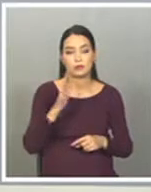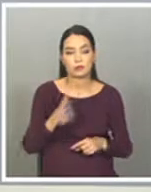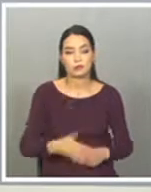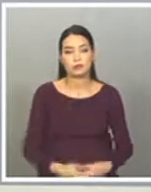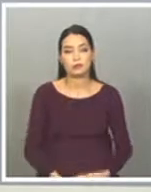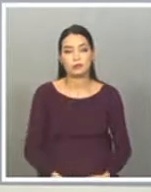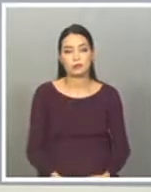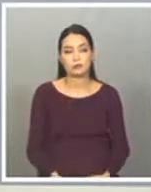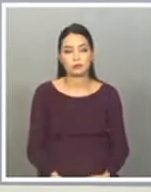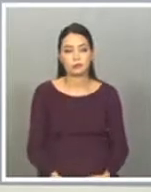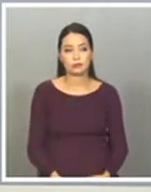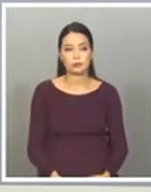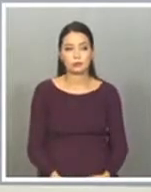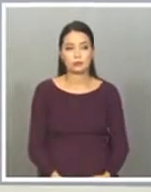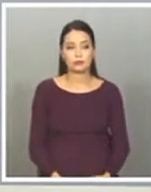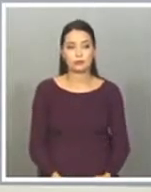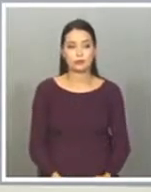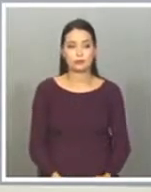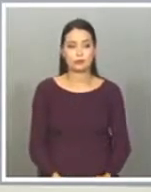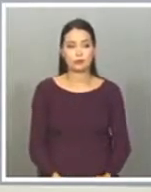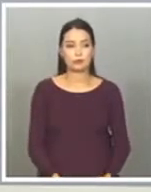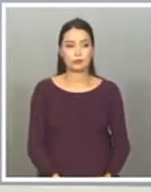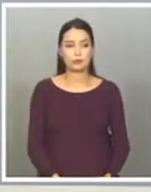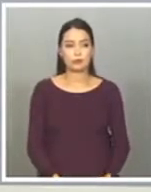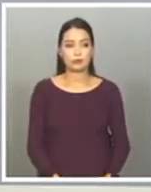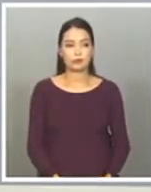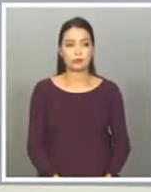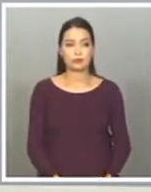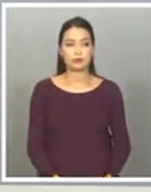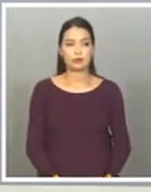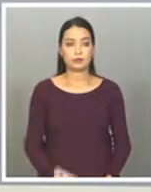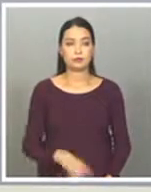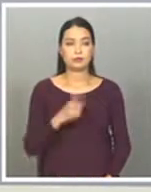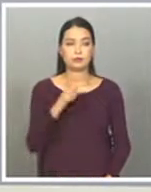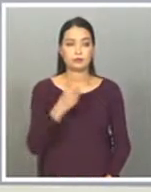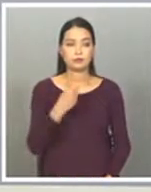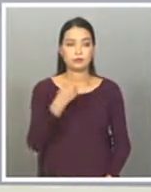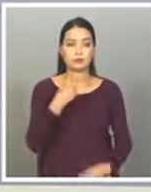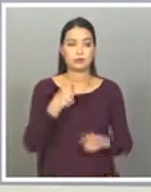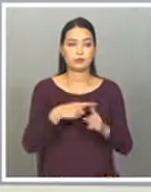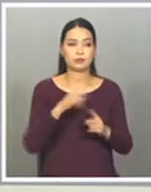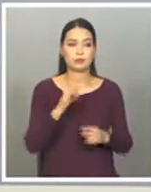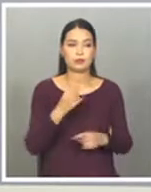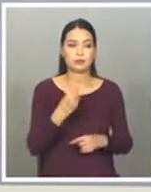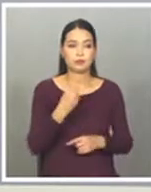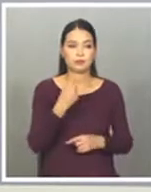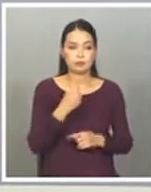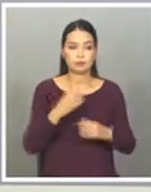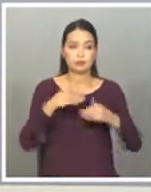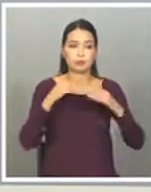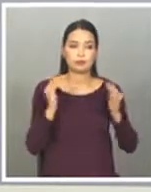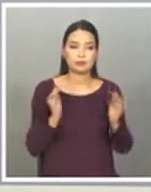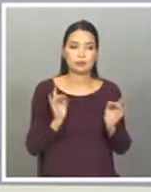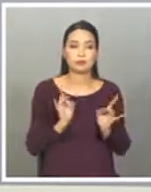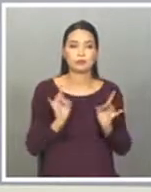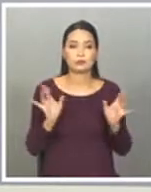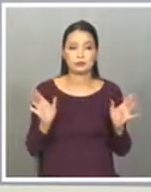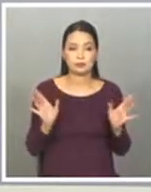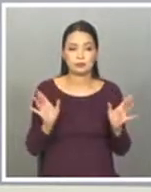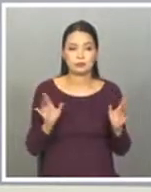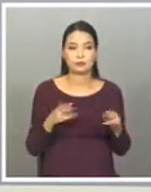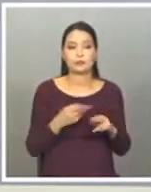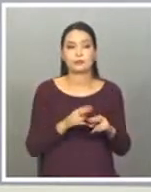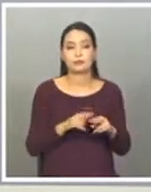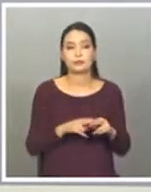Енді x-тің 2-ден 1 дәрісі қосылған y-тің 2-ден 1 дәрісі өрнегін жақшаның сыртына шығарамыз. Сол кезде